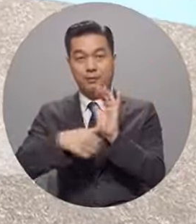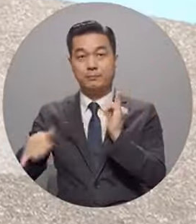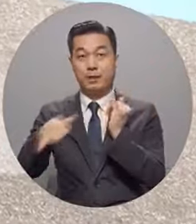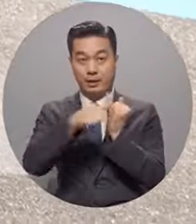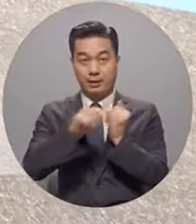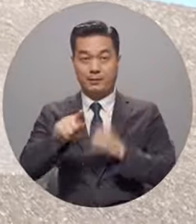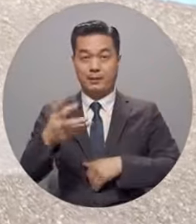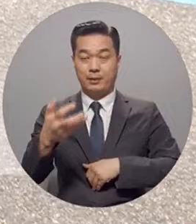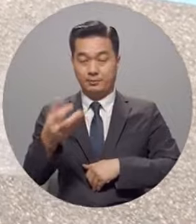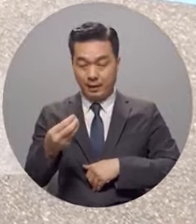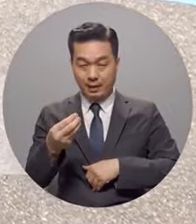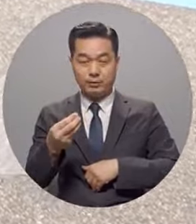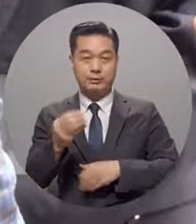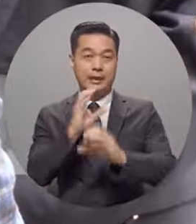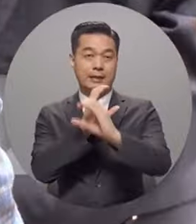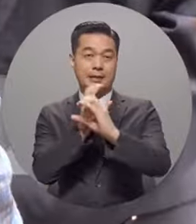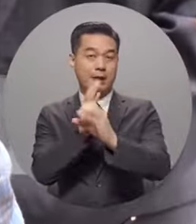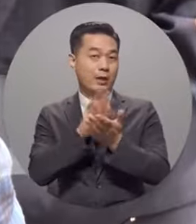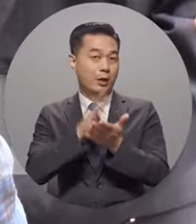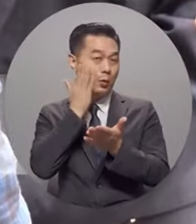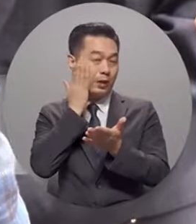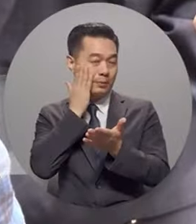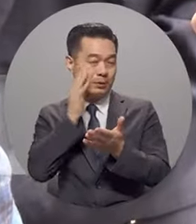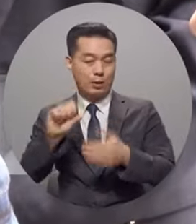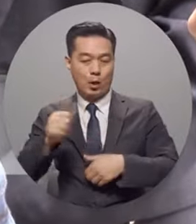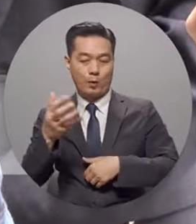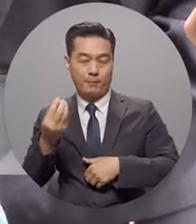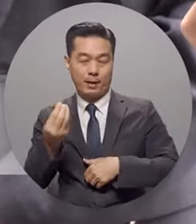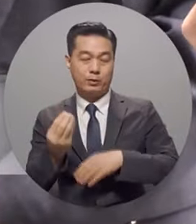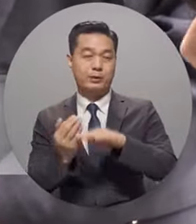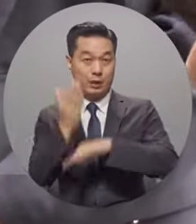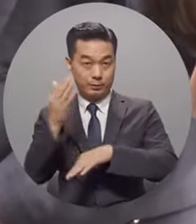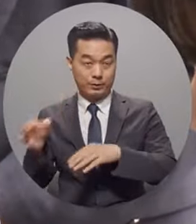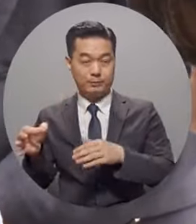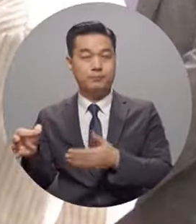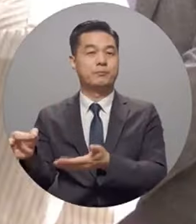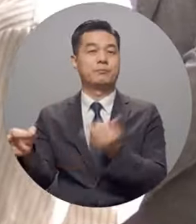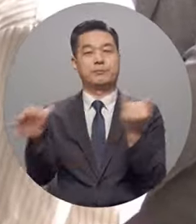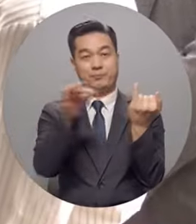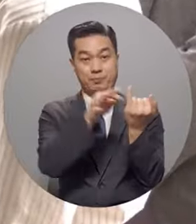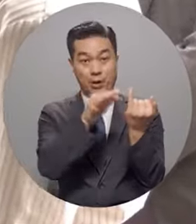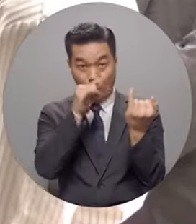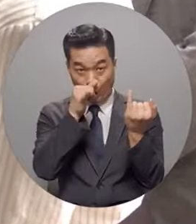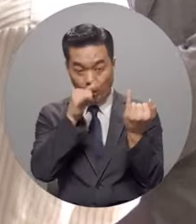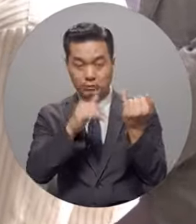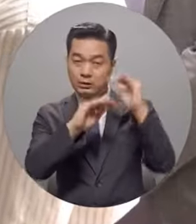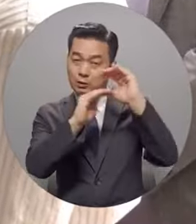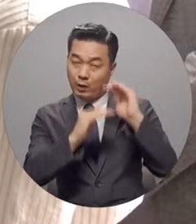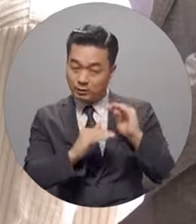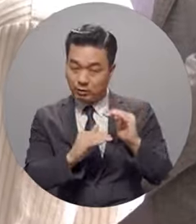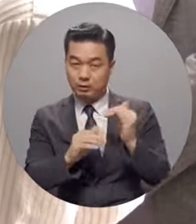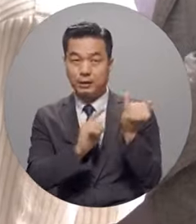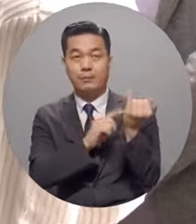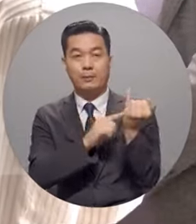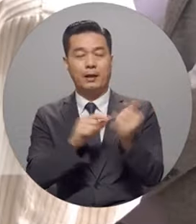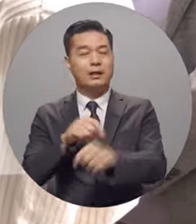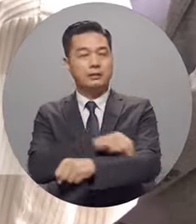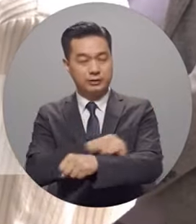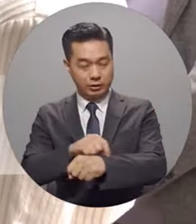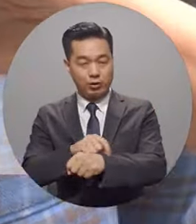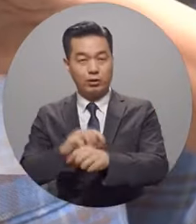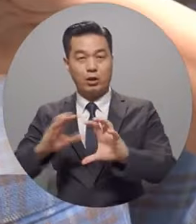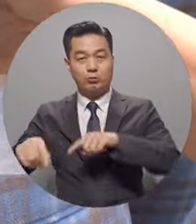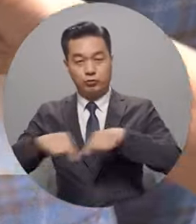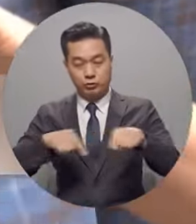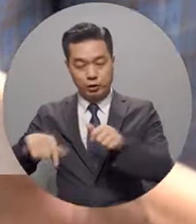원어치 샤넬 화장품 등 모두 500만 원이 넘는 금품을 줬습니다. 이 과정에서 김 여사에게 특정인을